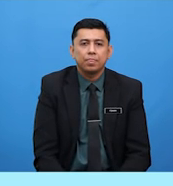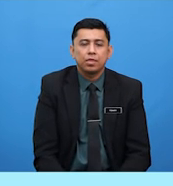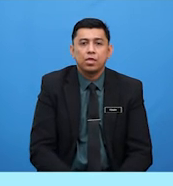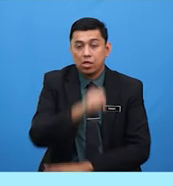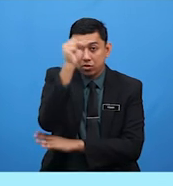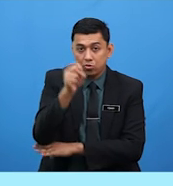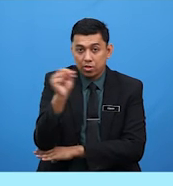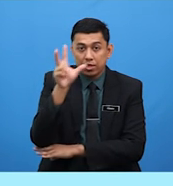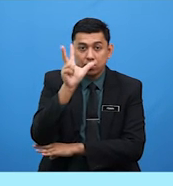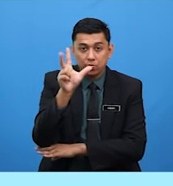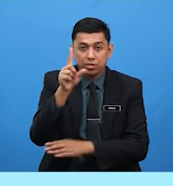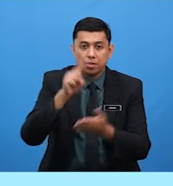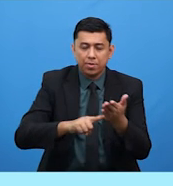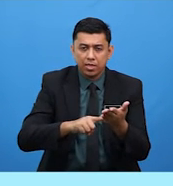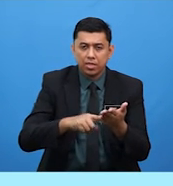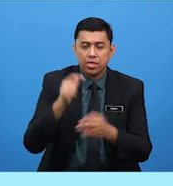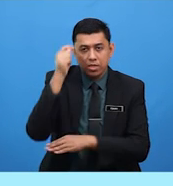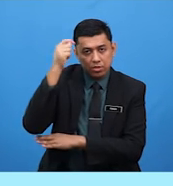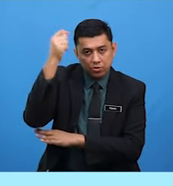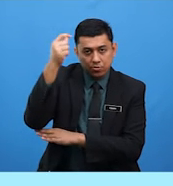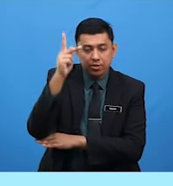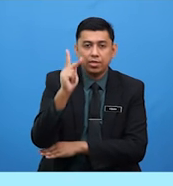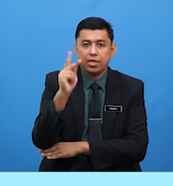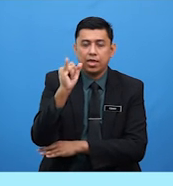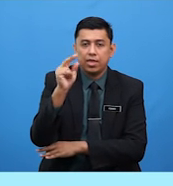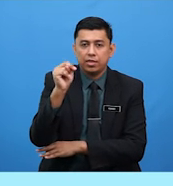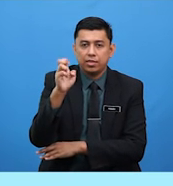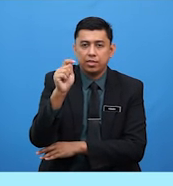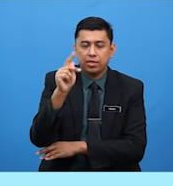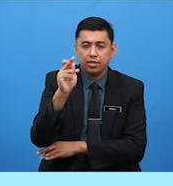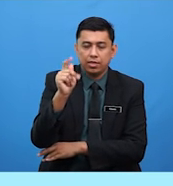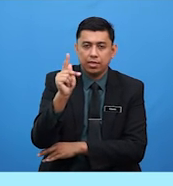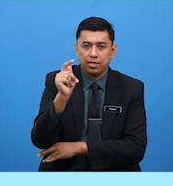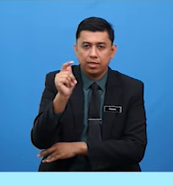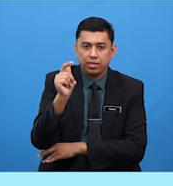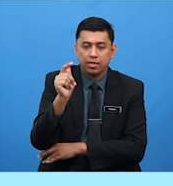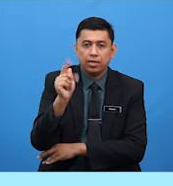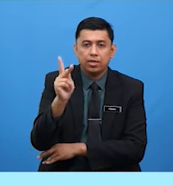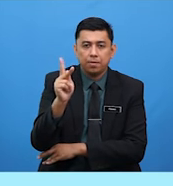Soalan yang seterusnya, apakah itu teori kinetik jirin?